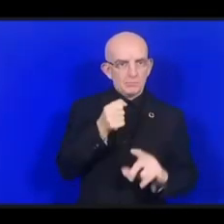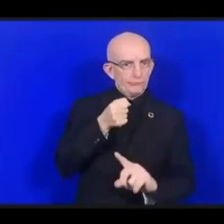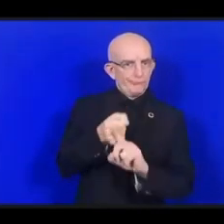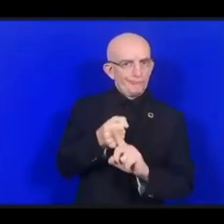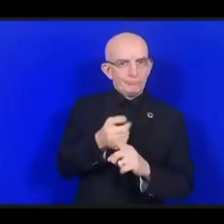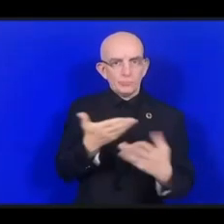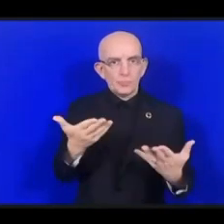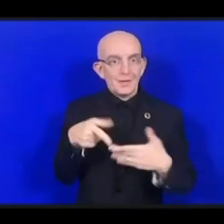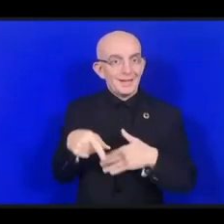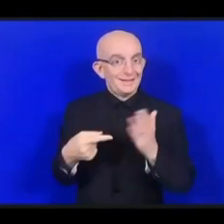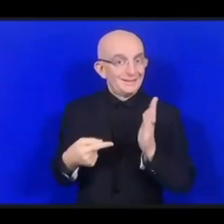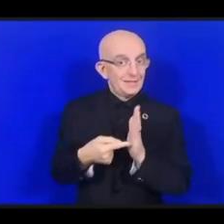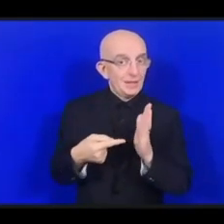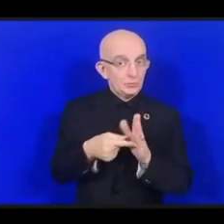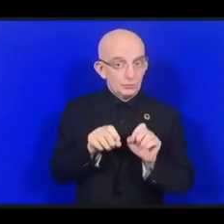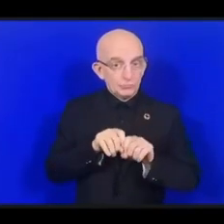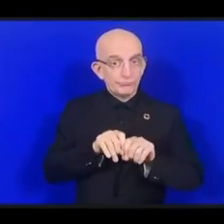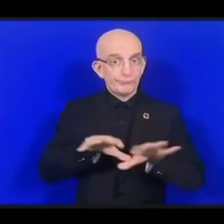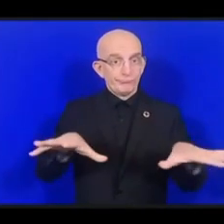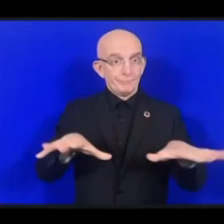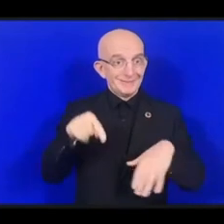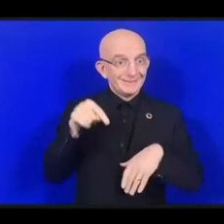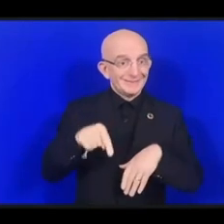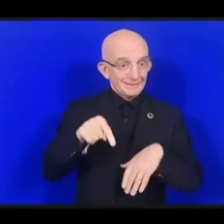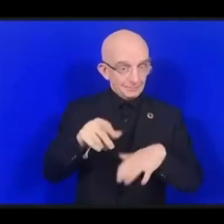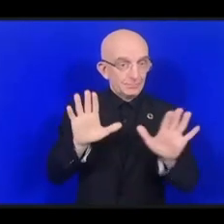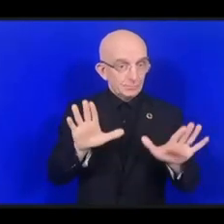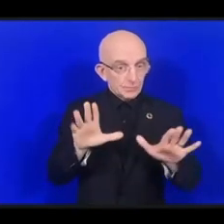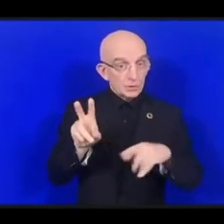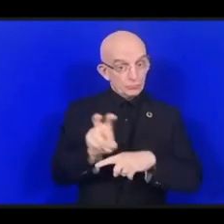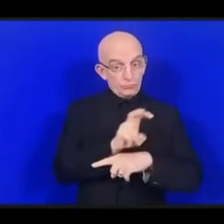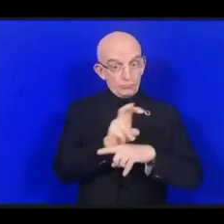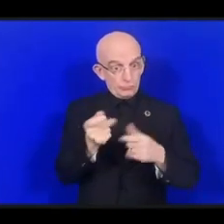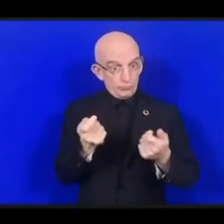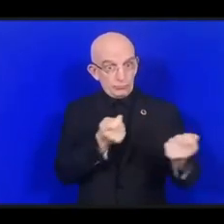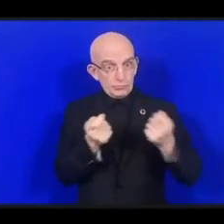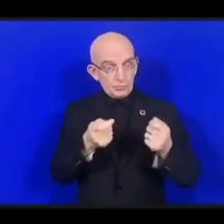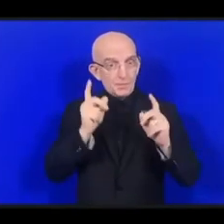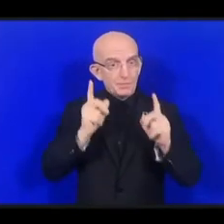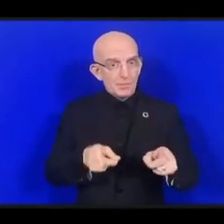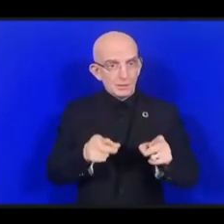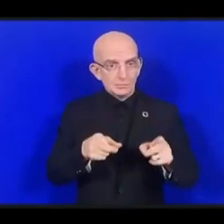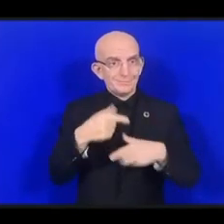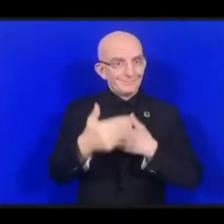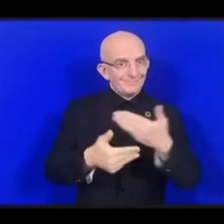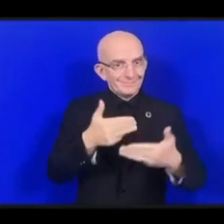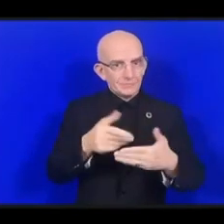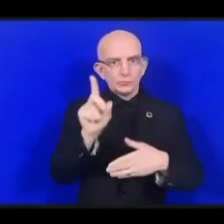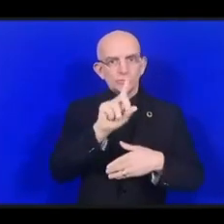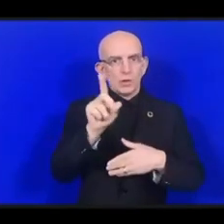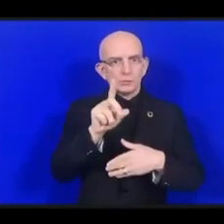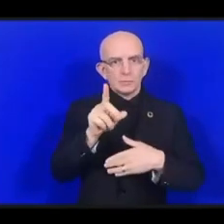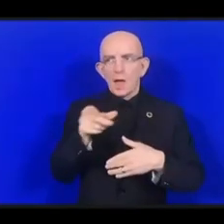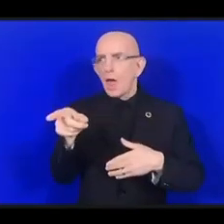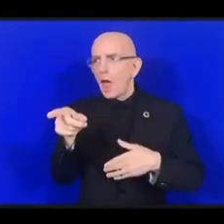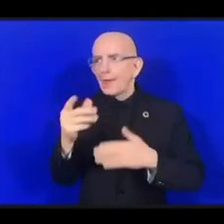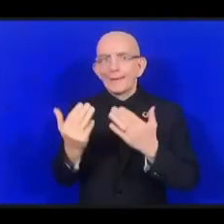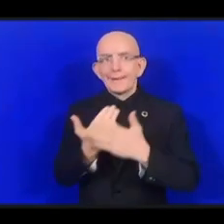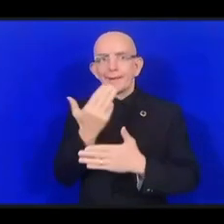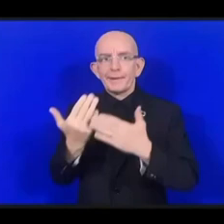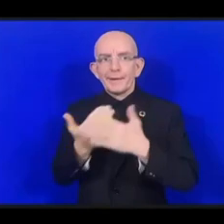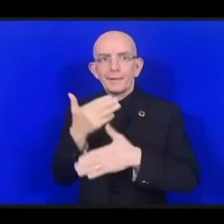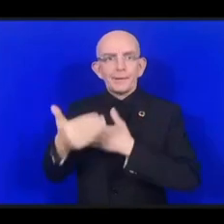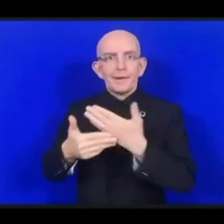au développement cette cet équilibre doit être atteint en tant que parlementaire nous